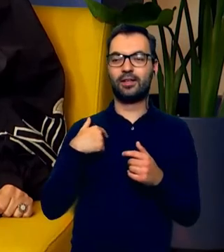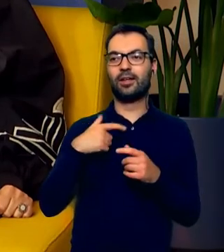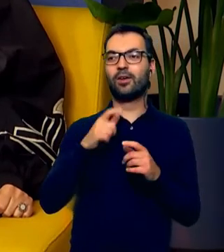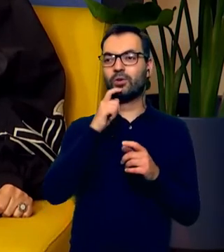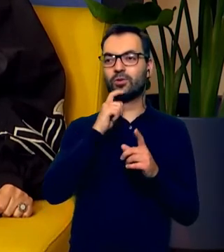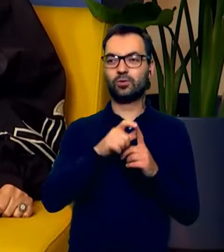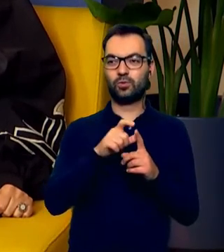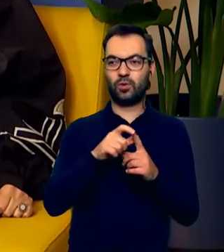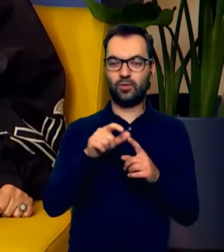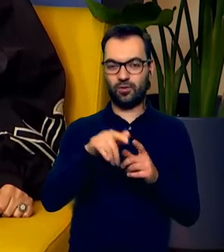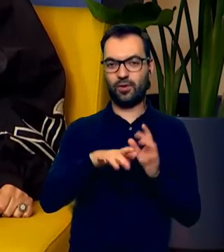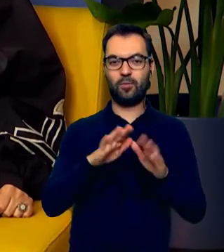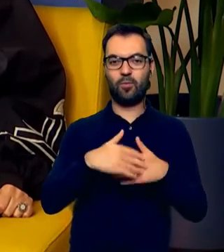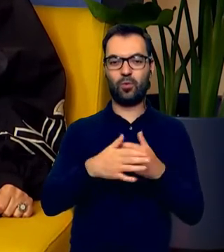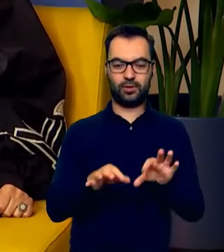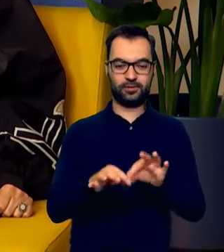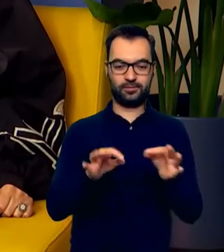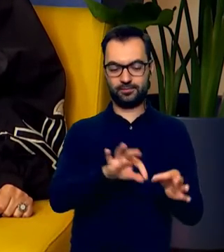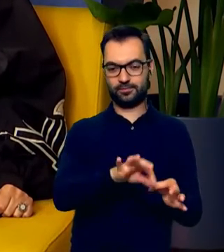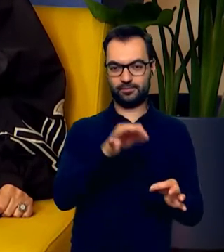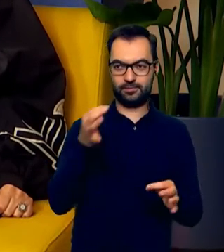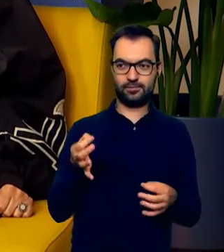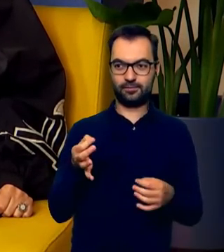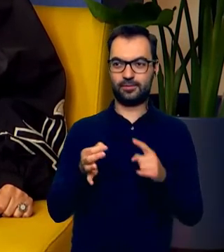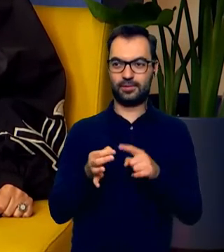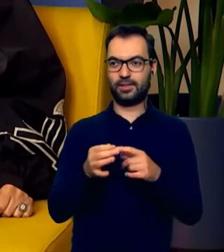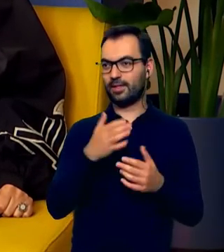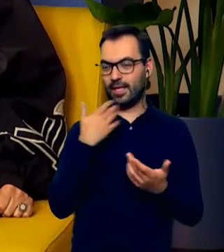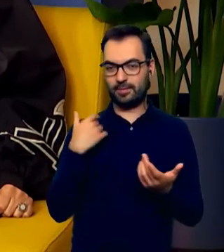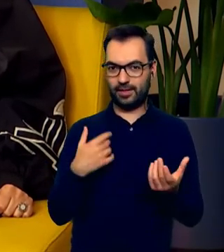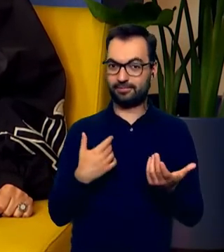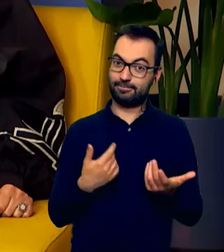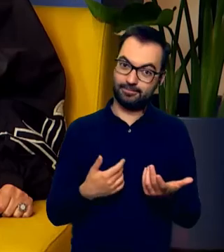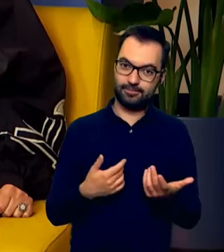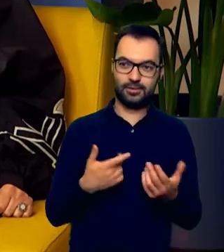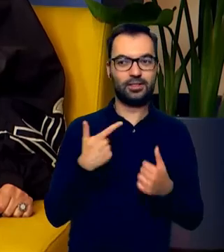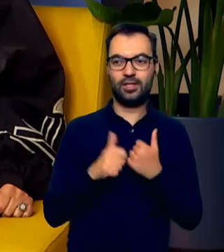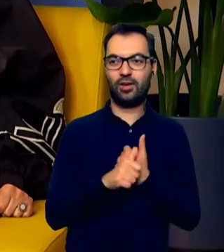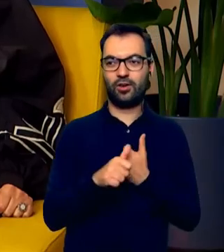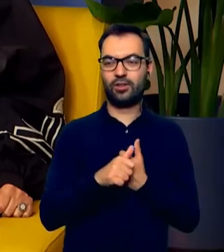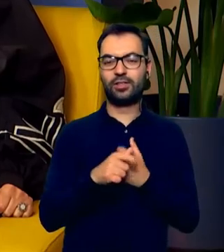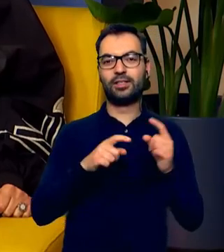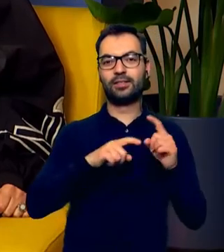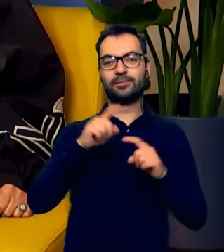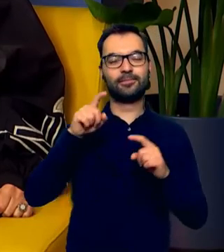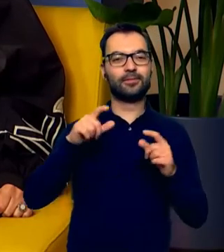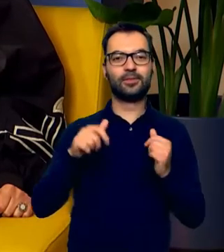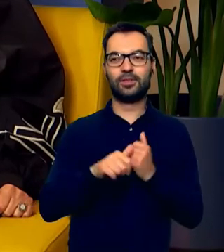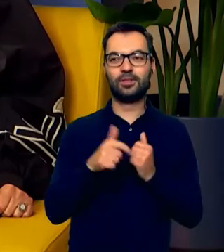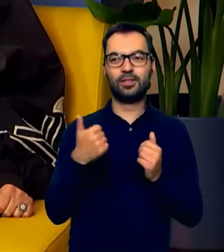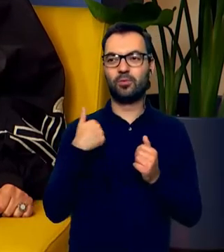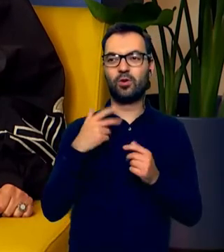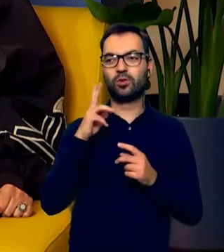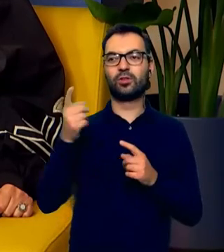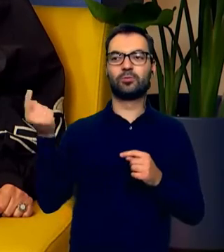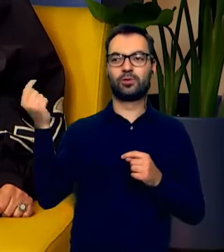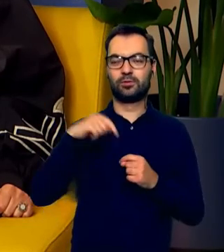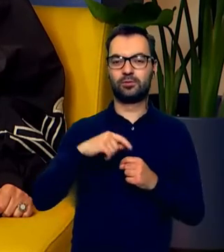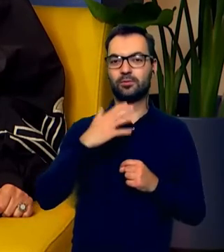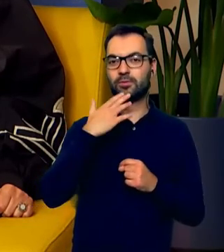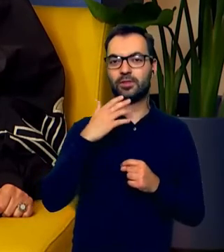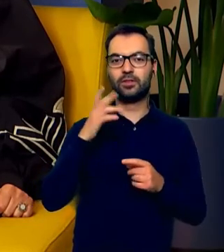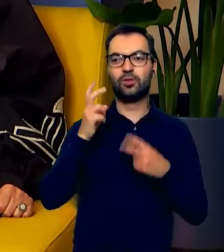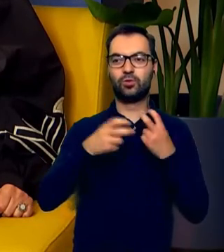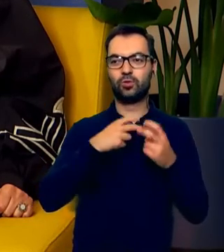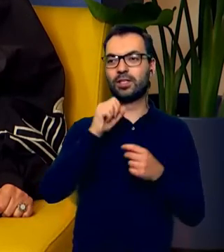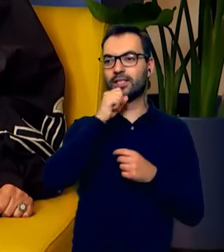słowo do pudełka, gdzie ono zawsze tam było i teraz, wiesz, sięgam i tam go nie ma. Mhm. Nie chodziło mi o żaden ranking, tylko o to, że to nie było tak, że ktoś przyszedł i